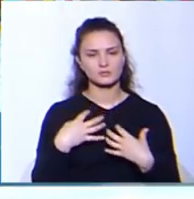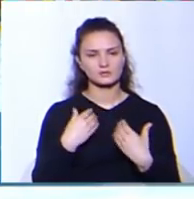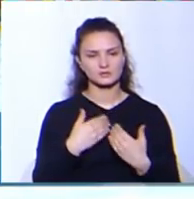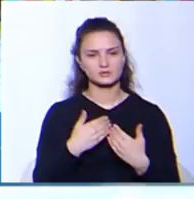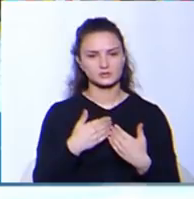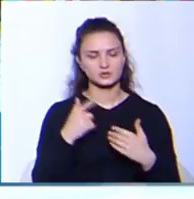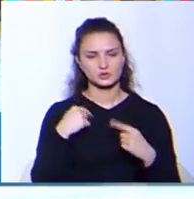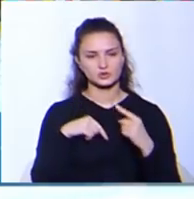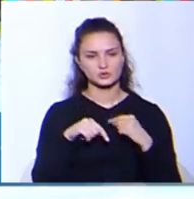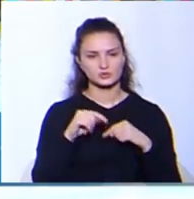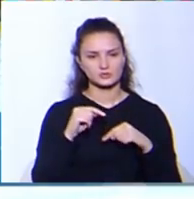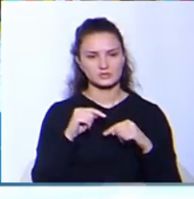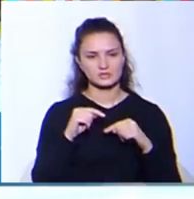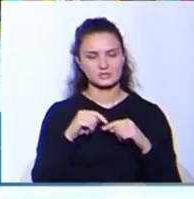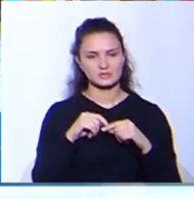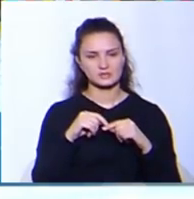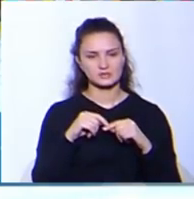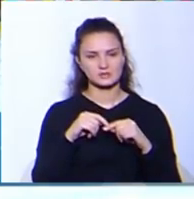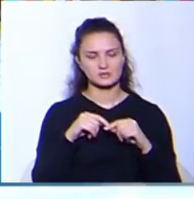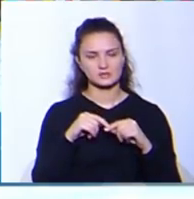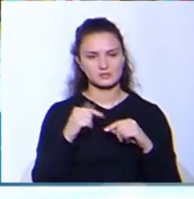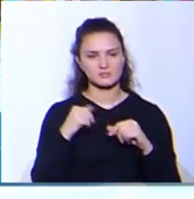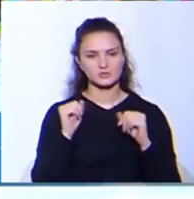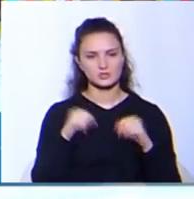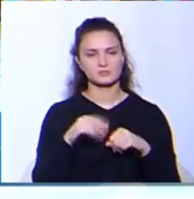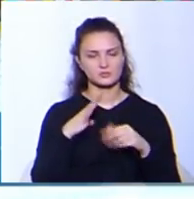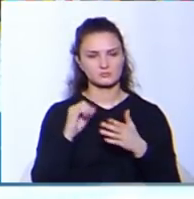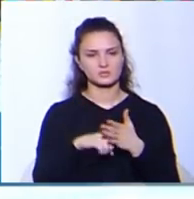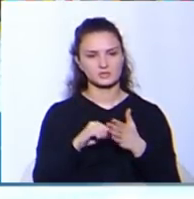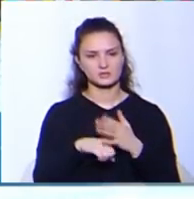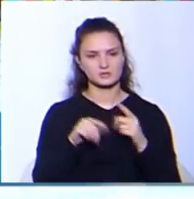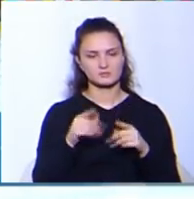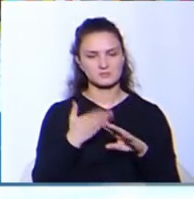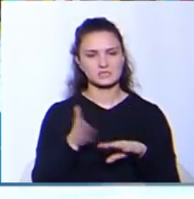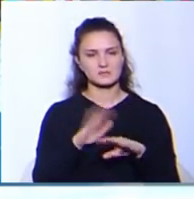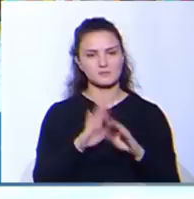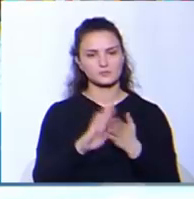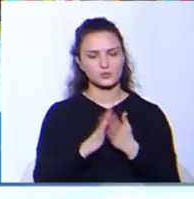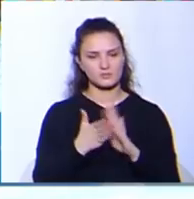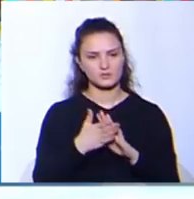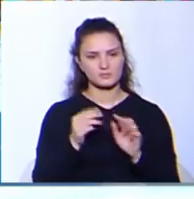ანუ წონასწორობიდან გამოდის ეს სისტემა და ამან შეიძლება გამოიწვიოს ვთქვათ მძიმე